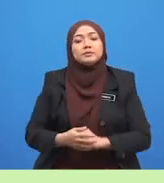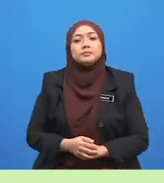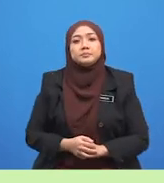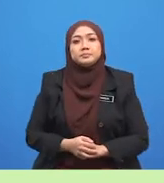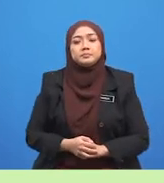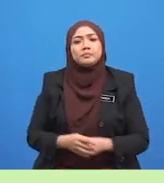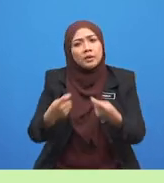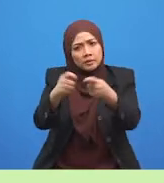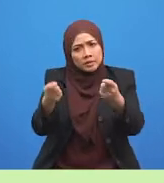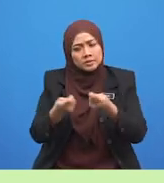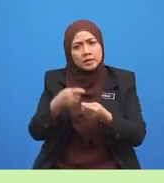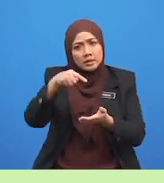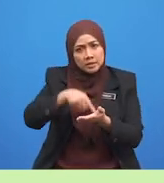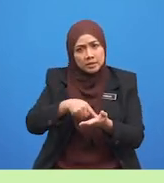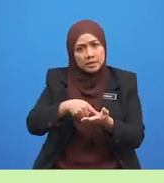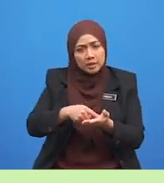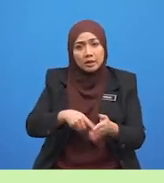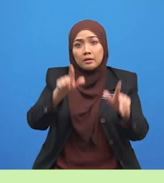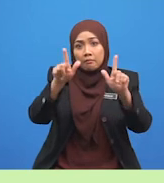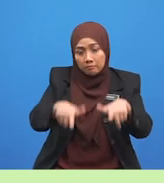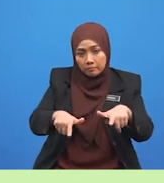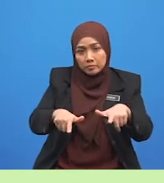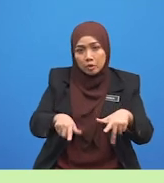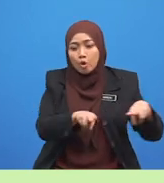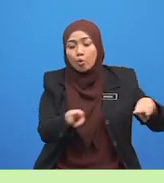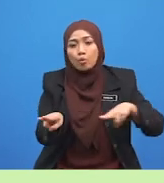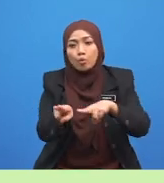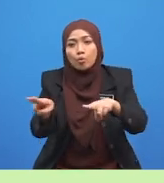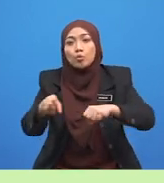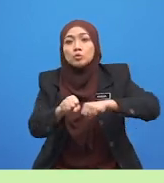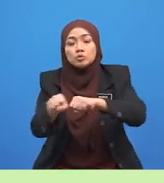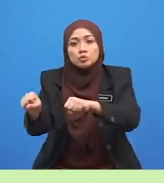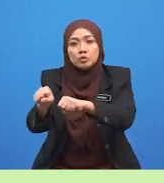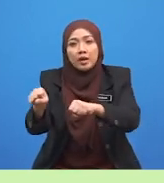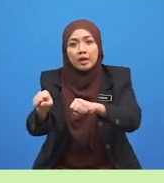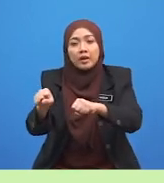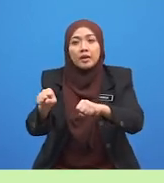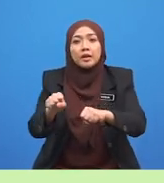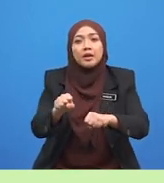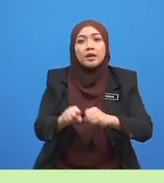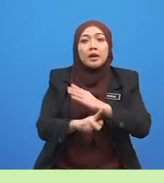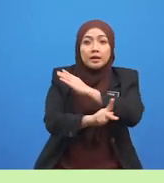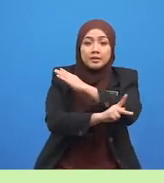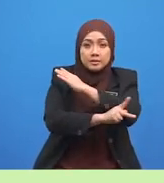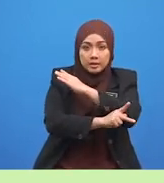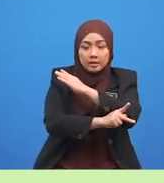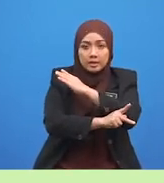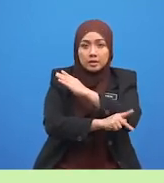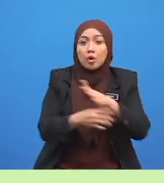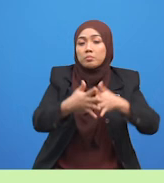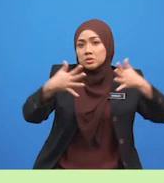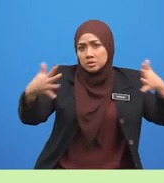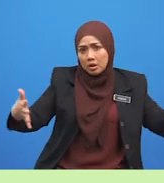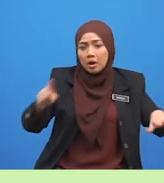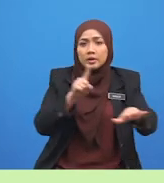Tasik ini terletak di hulu Sungai Kenyir, merupakan tasik buatan manusia yang terbesar di Asia